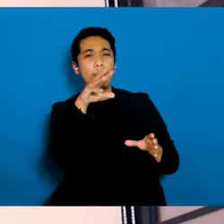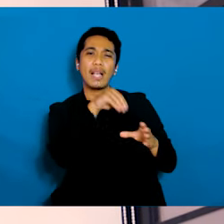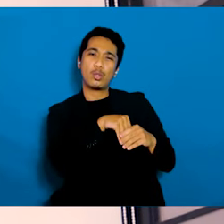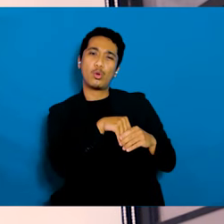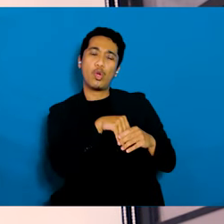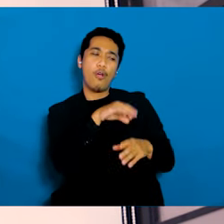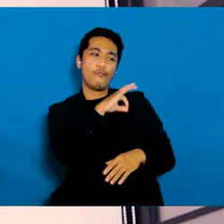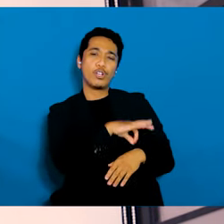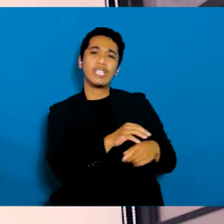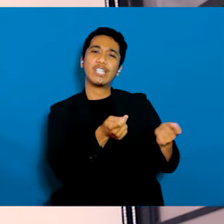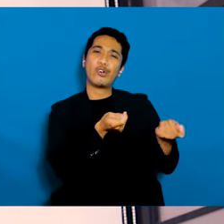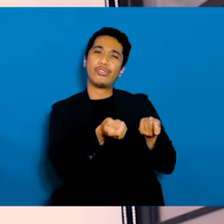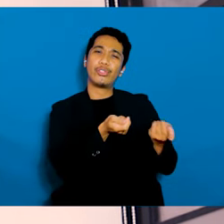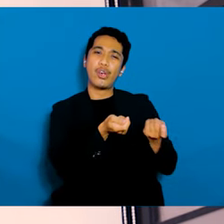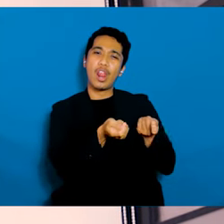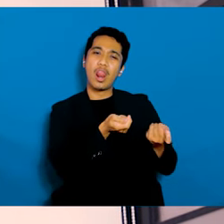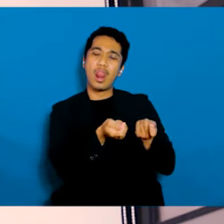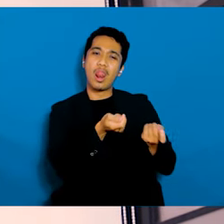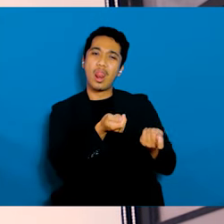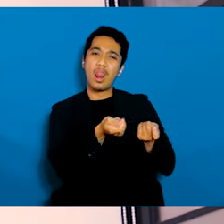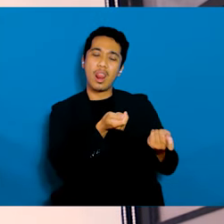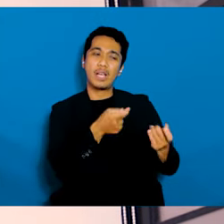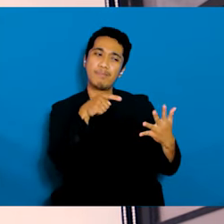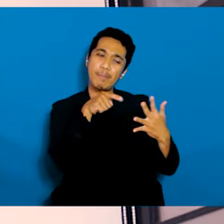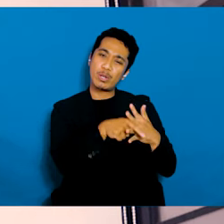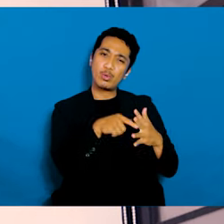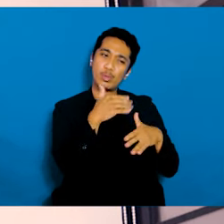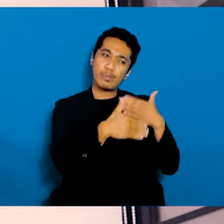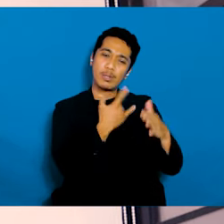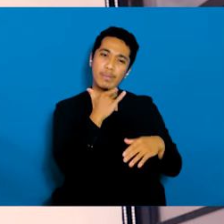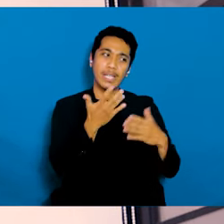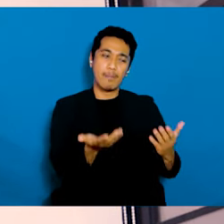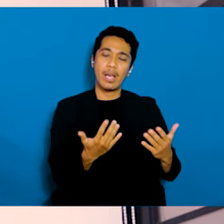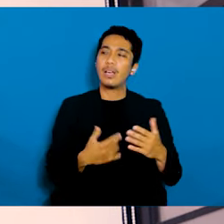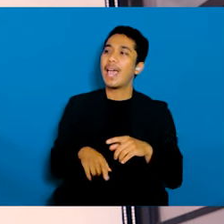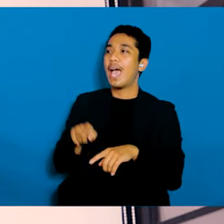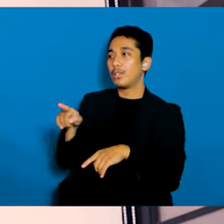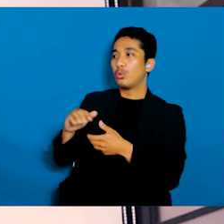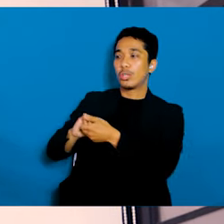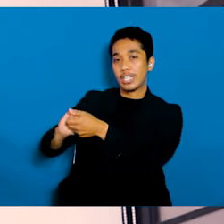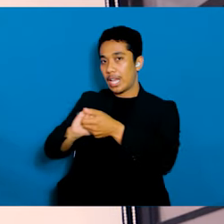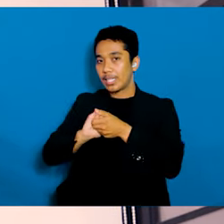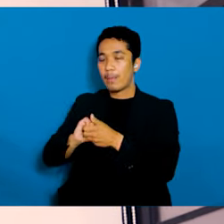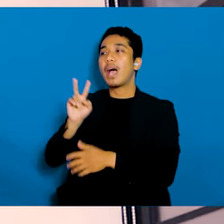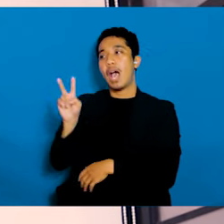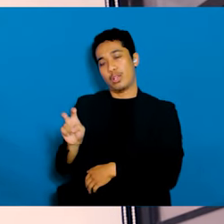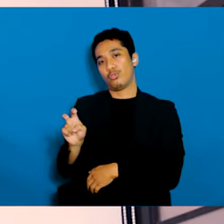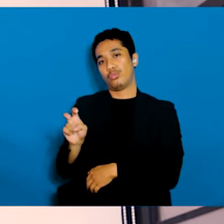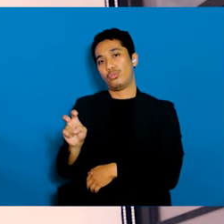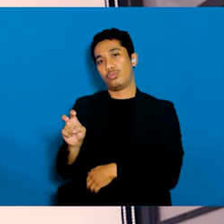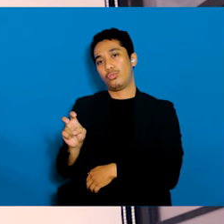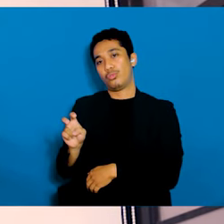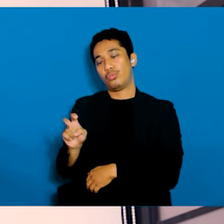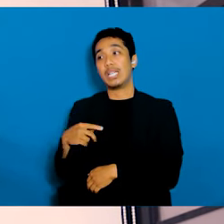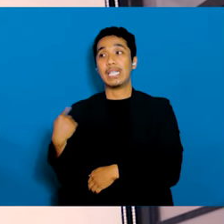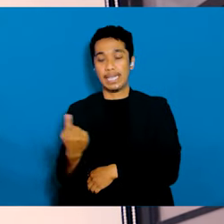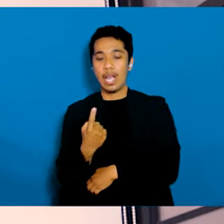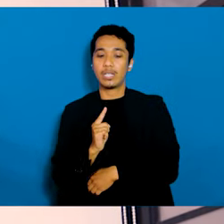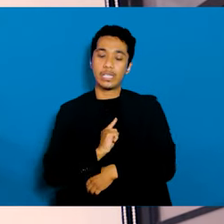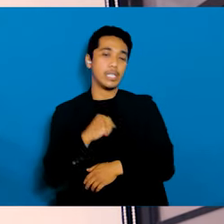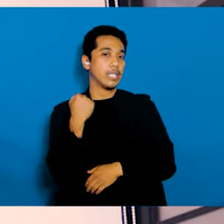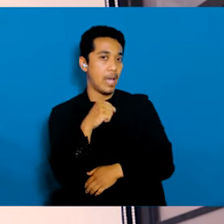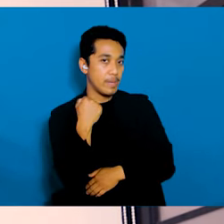nih gitu, untuk masuk ke fungsi kontrol di penyelenggaraan pemilunya seperti apa kemarin Bu? Saya kira ini harus kerjasama ya, karena